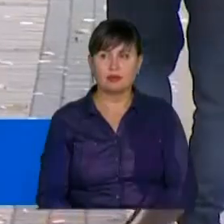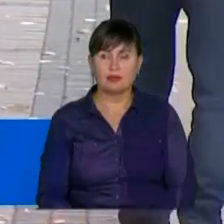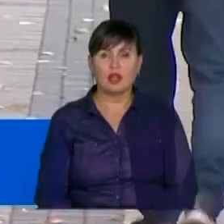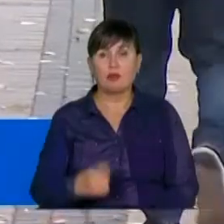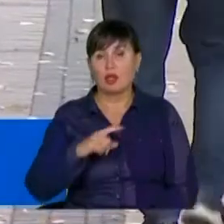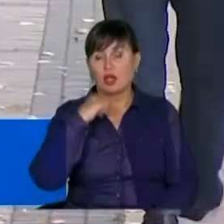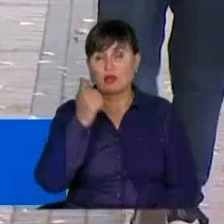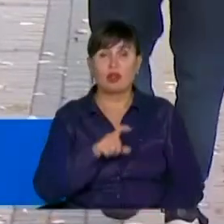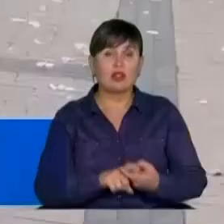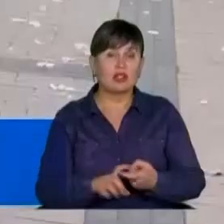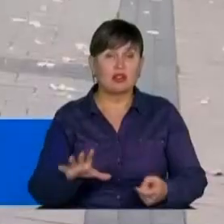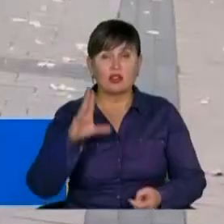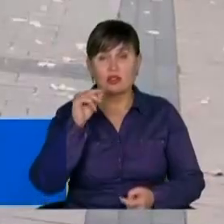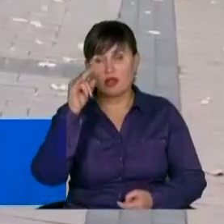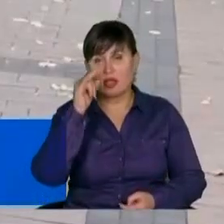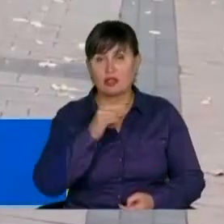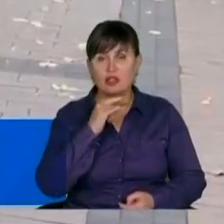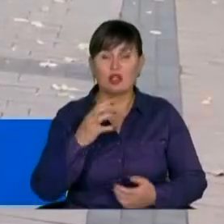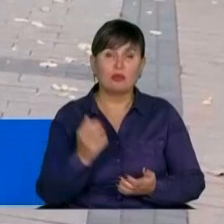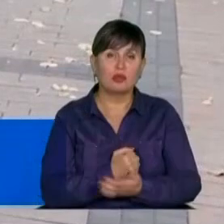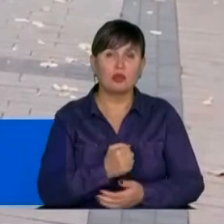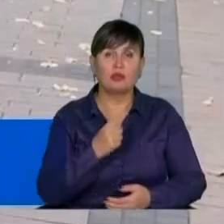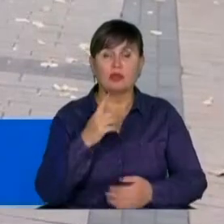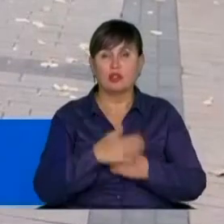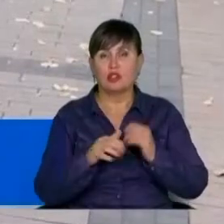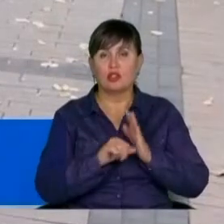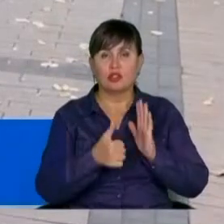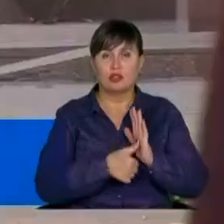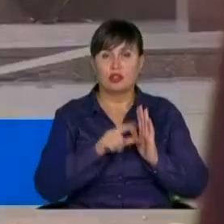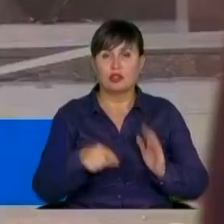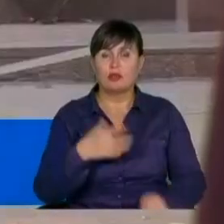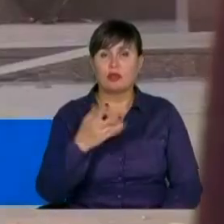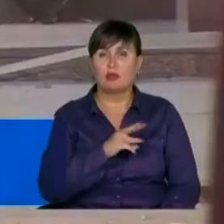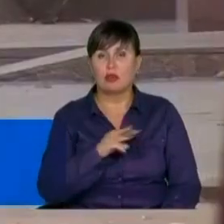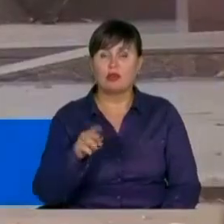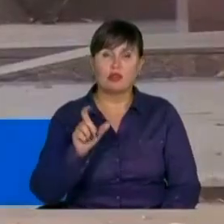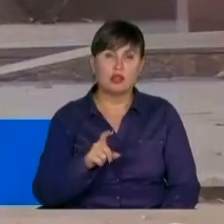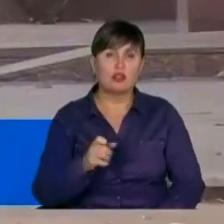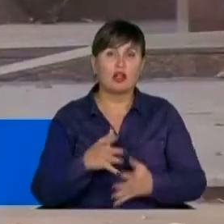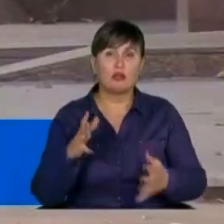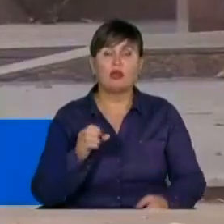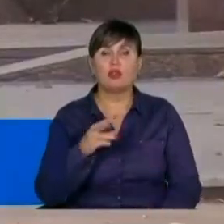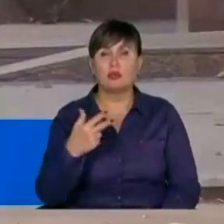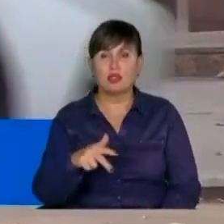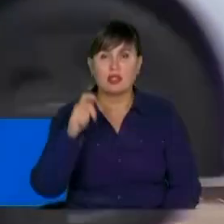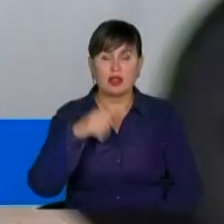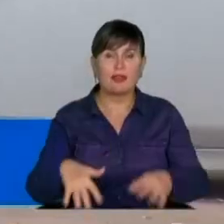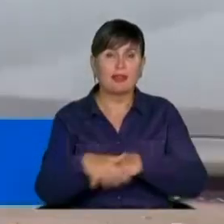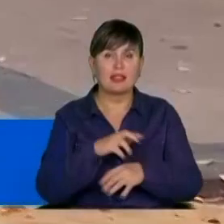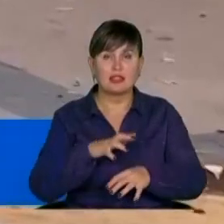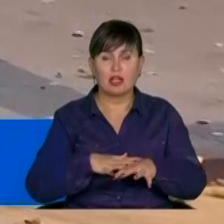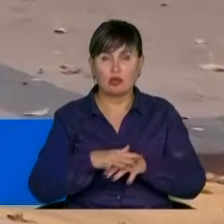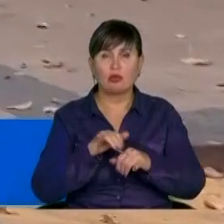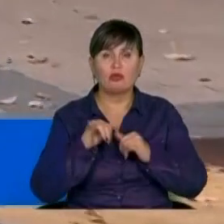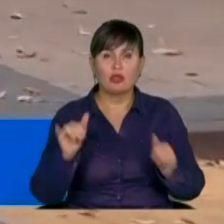Первый год независимости число казахстанцев составляло почти 16,5 миллионов человек. За более чем 30 лет население страны